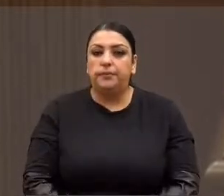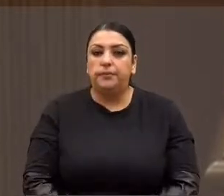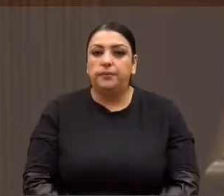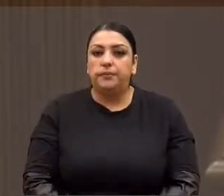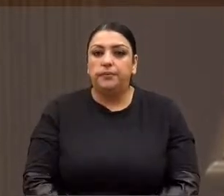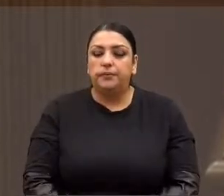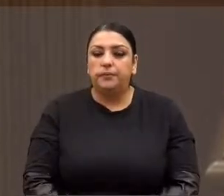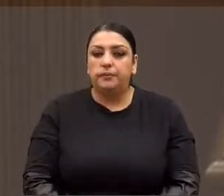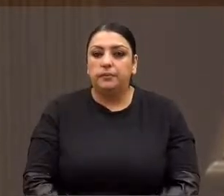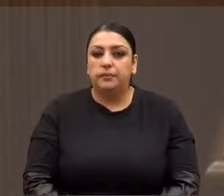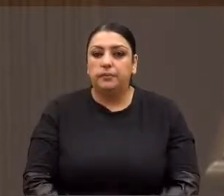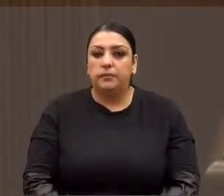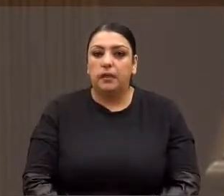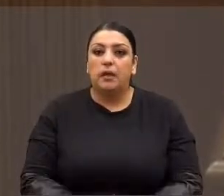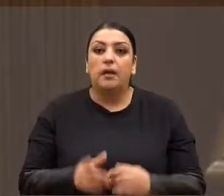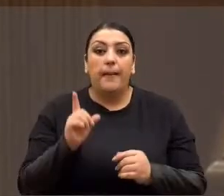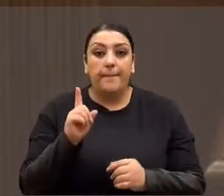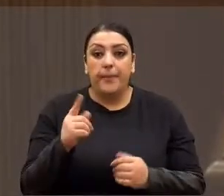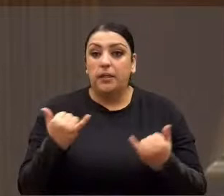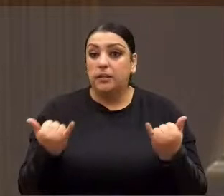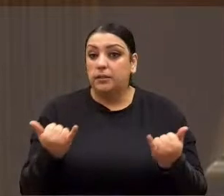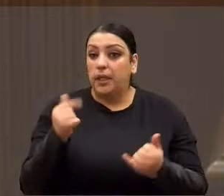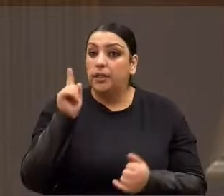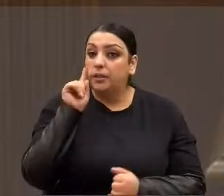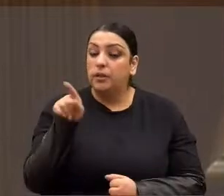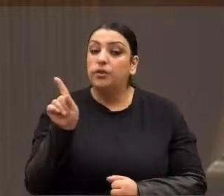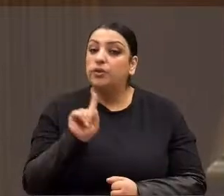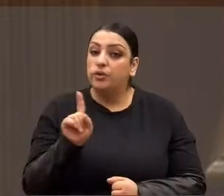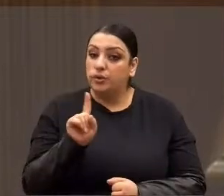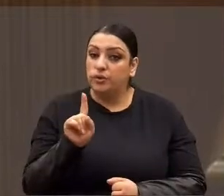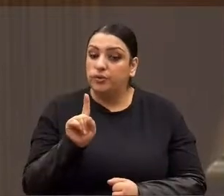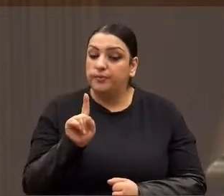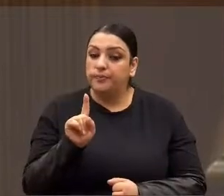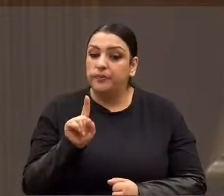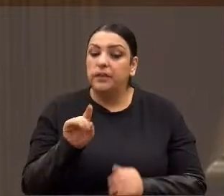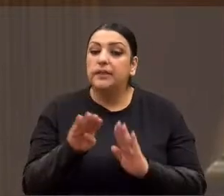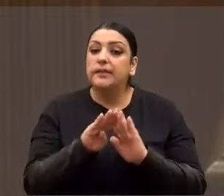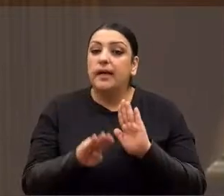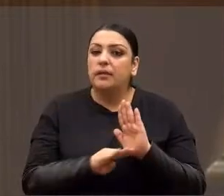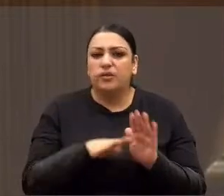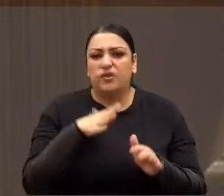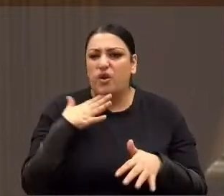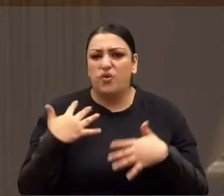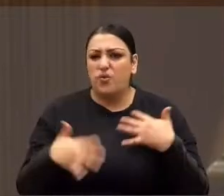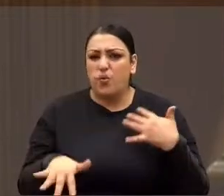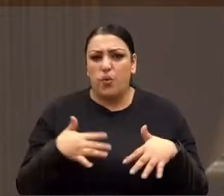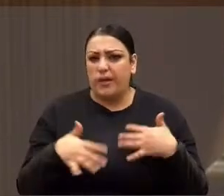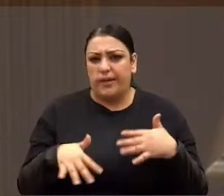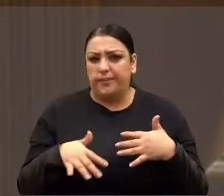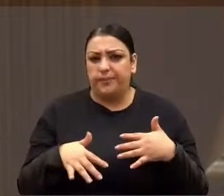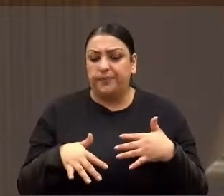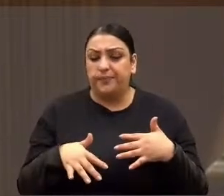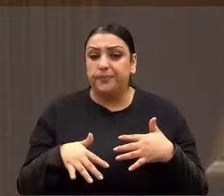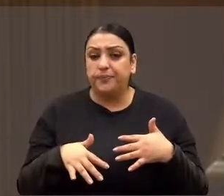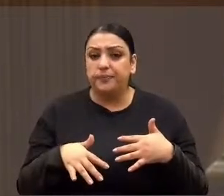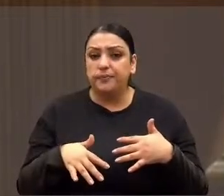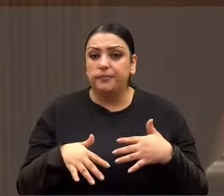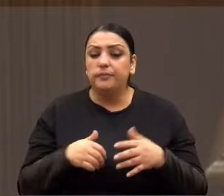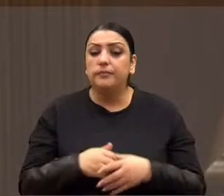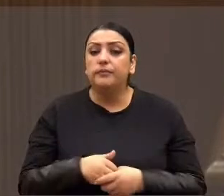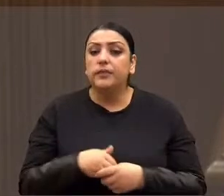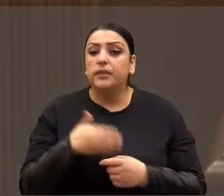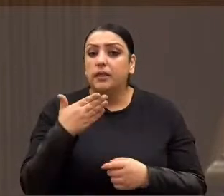բայց գիտեք ինչ, նախագիծը թույլ է, անկեղծ ասած